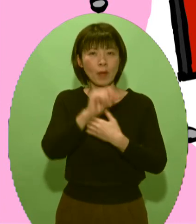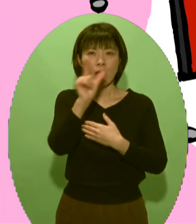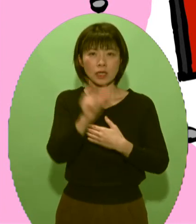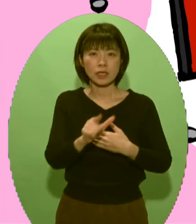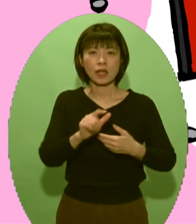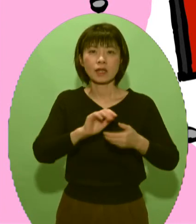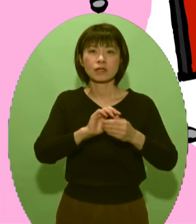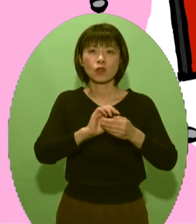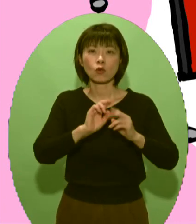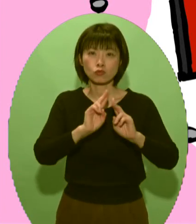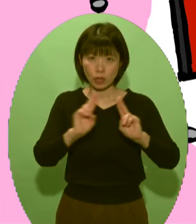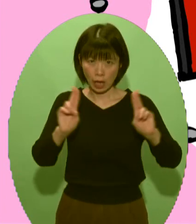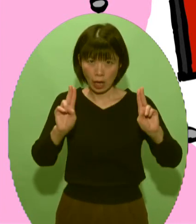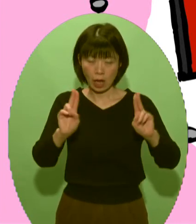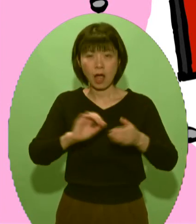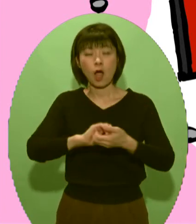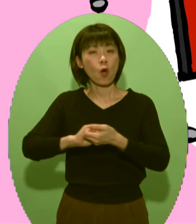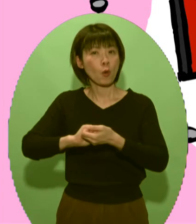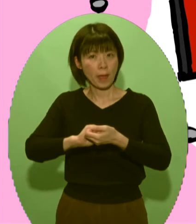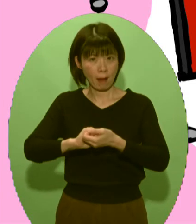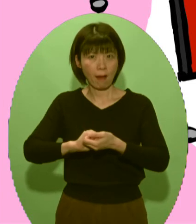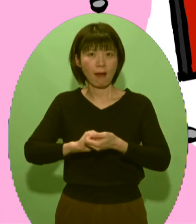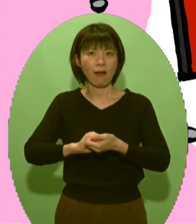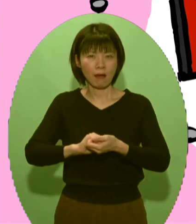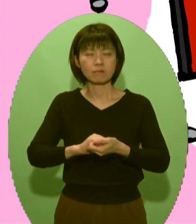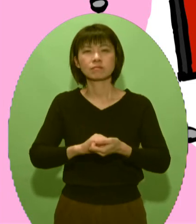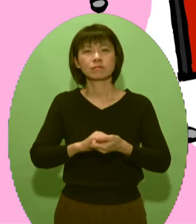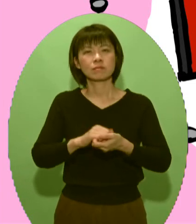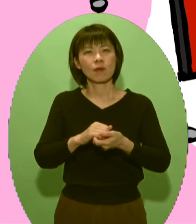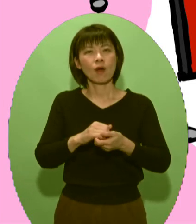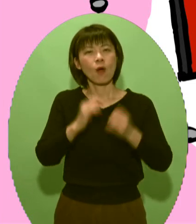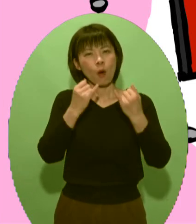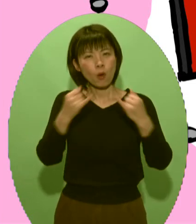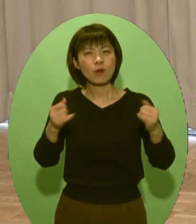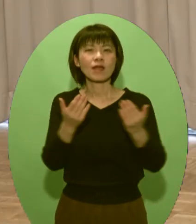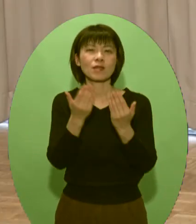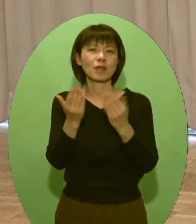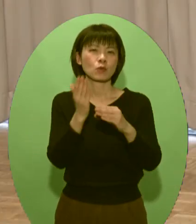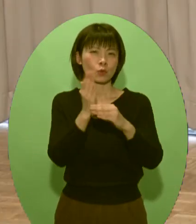曲とかそういうのオペラの歌とかもちょっと勉強してて、